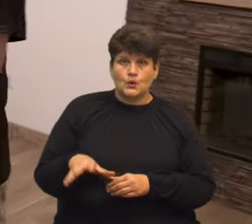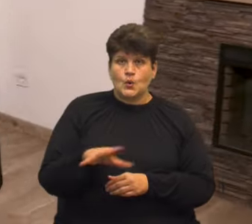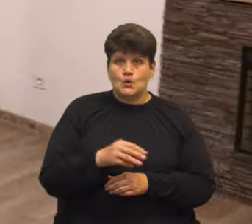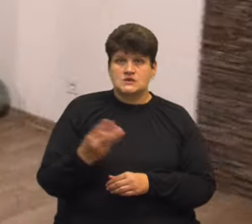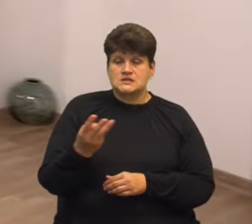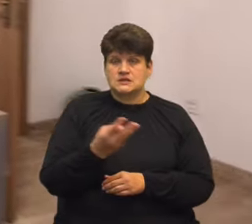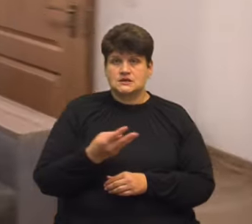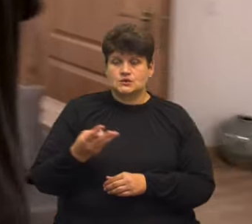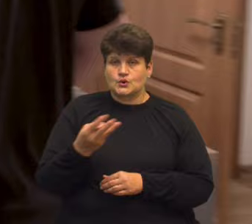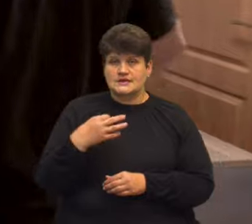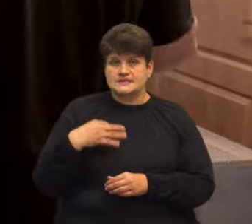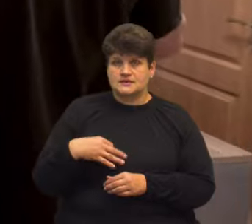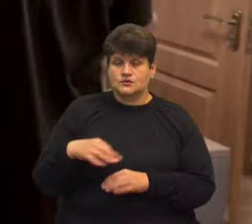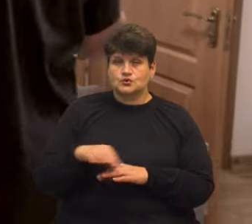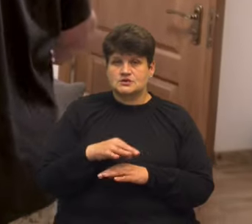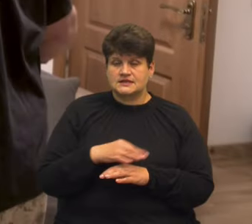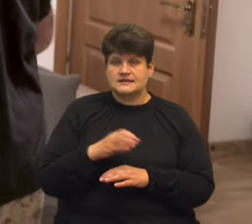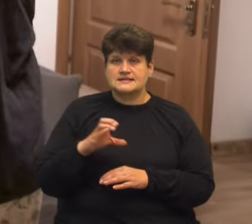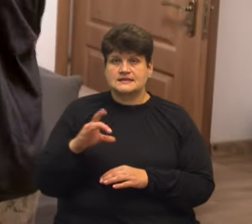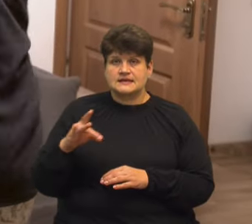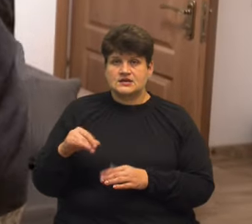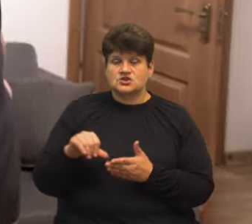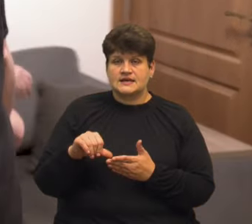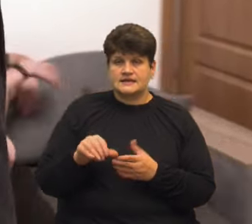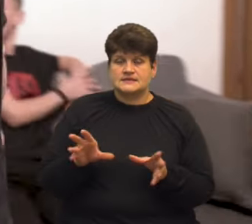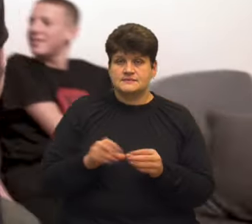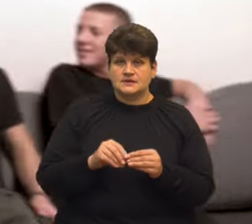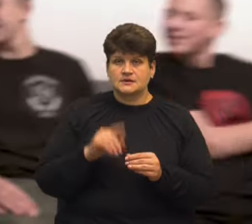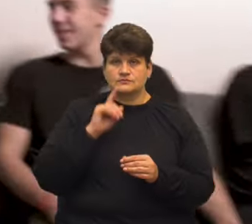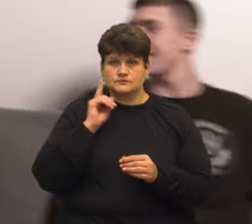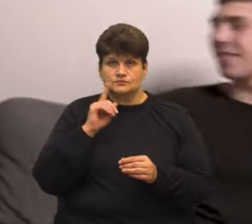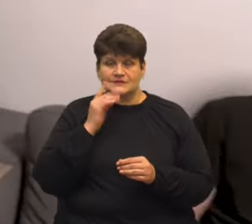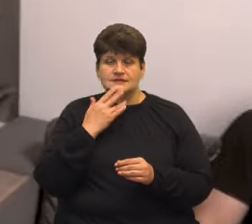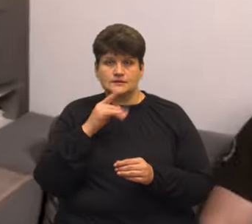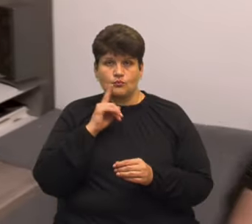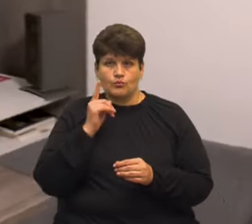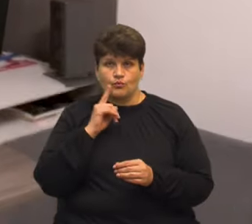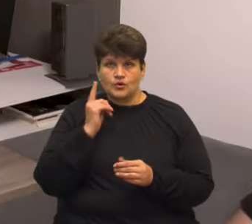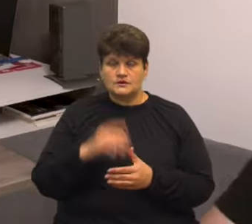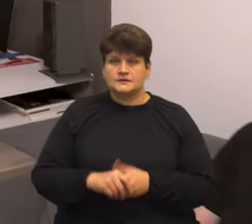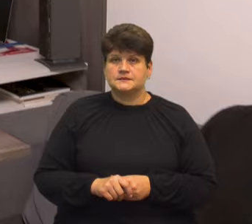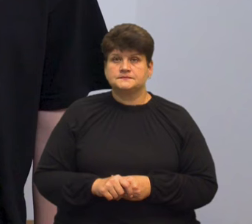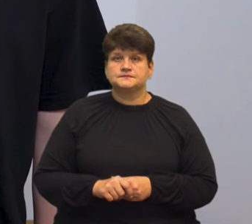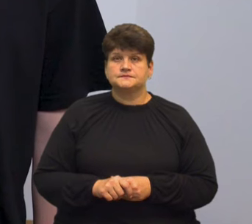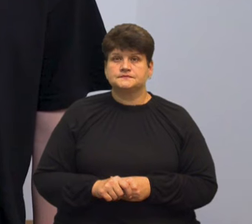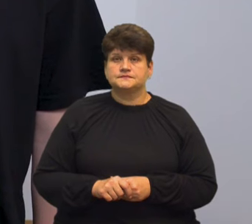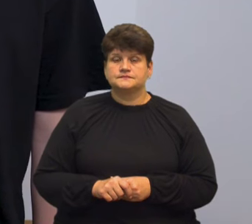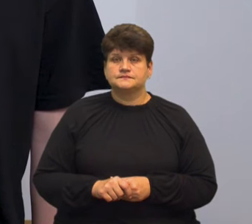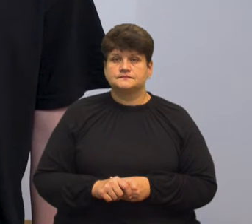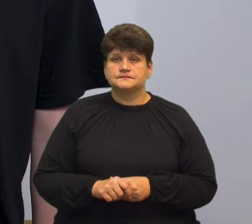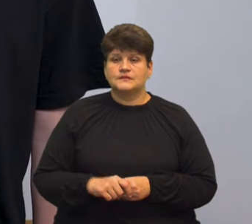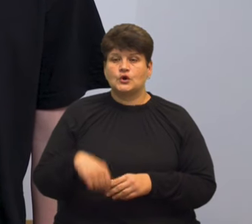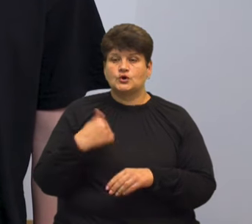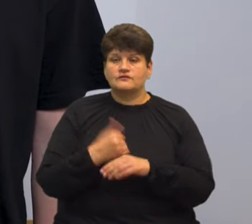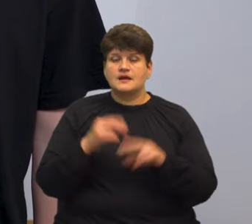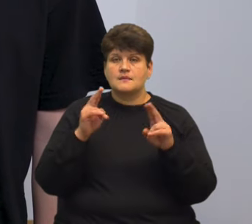це дружини Сергія, члени спілки української молоді. 13-річний Андрій – уроїзд Віробій. Основне